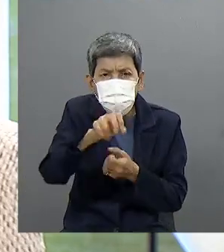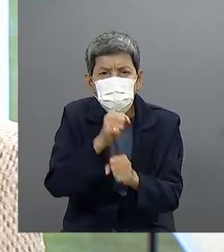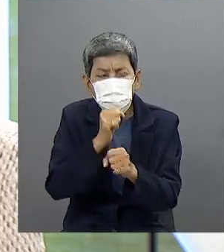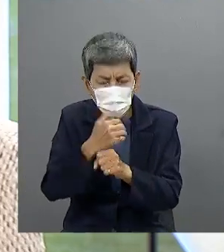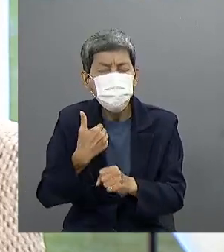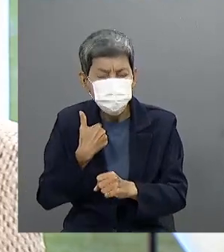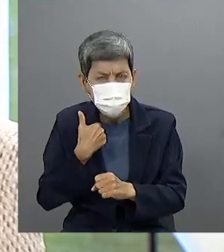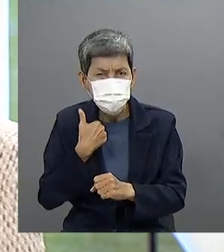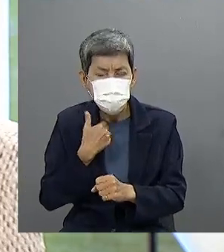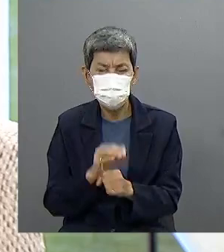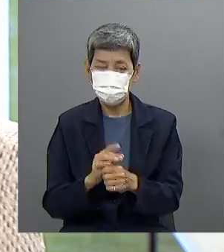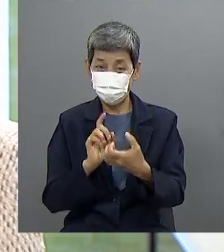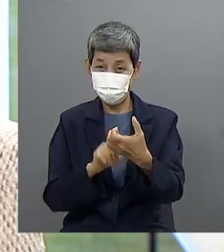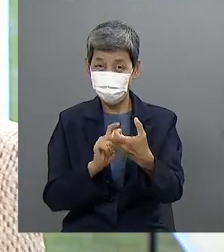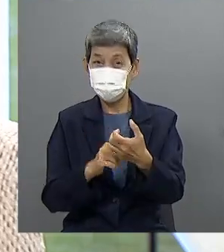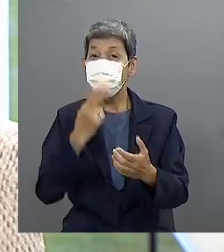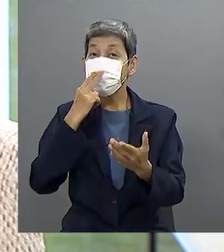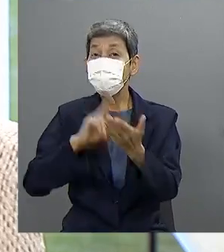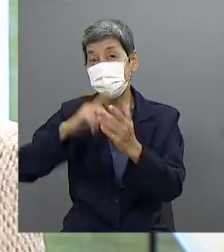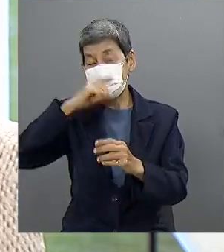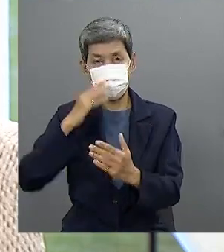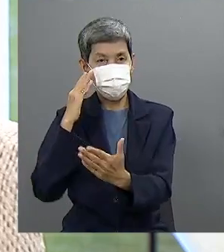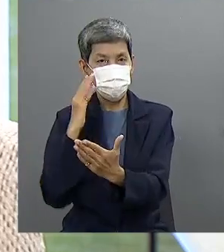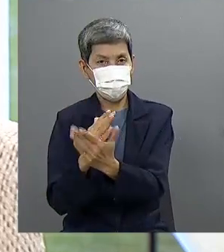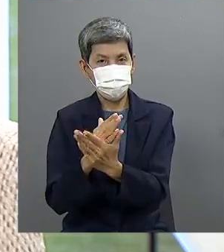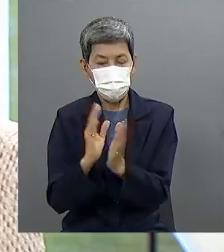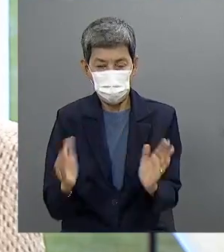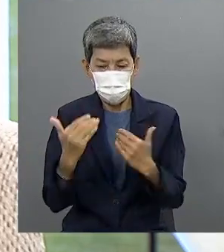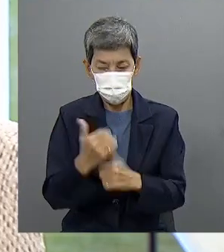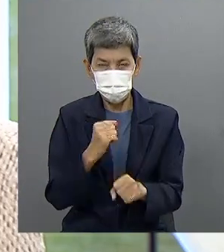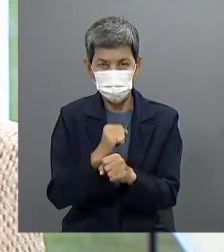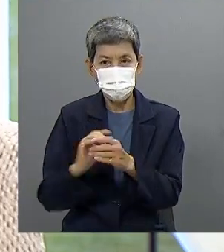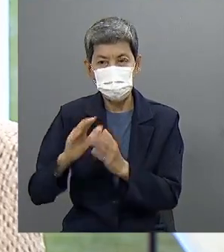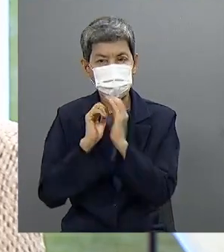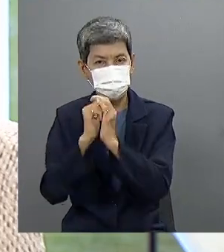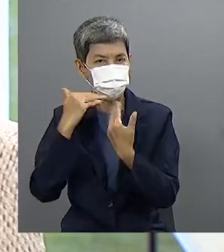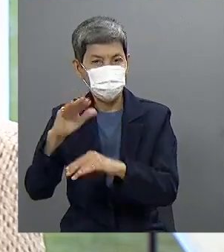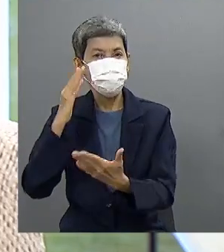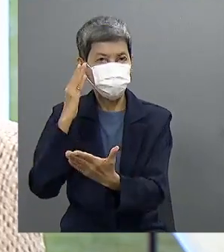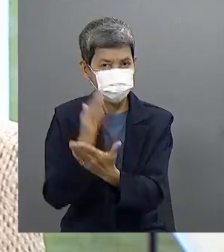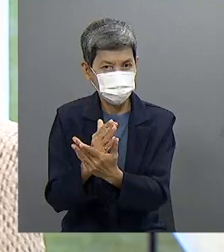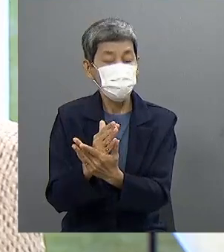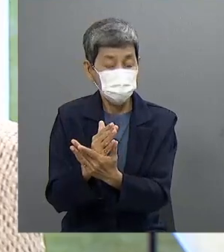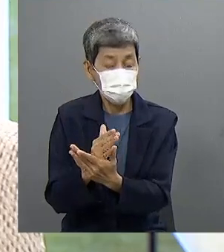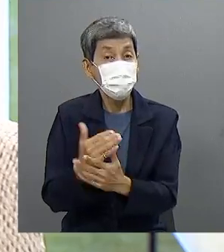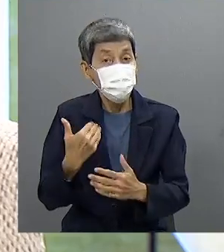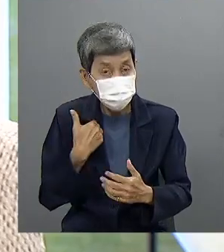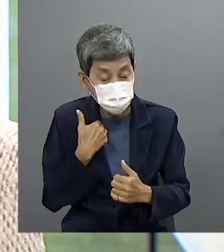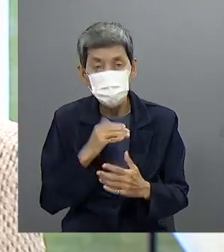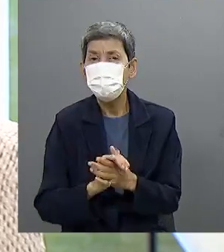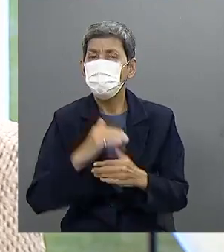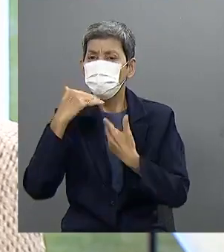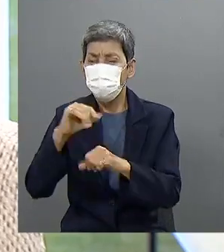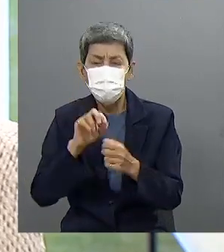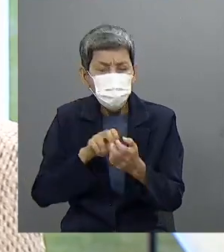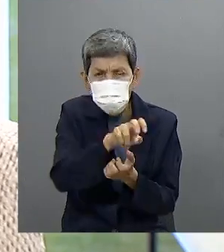น์ค่ะว่าไปรษณีย์ไทยระงับการฝากของส่งไปยังประเทศจีนตั้งแต่วันนี้เป็นต้นไปรวมถึงประเด็นที่ถูกส่งต่อกันว่ามีการอนุ